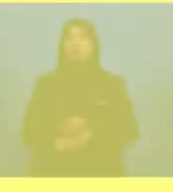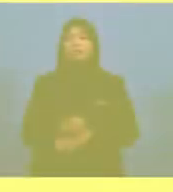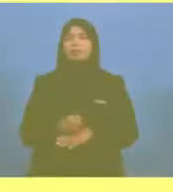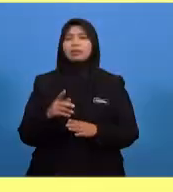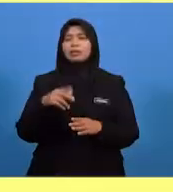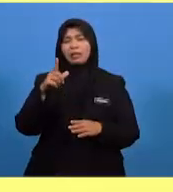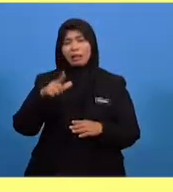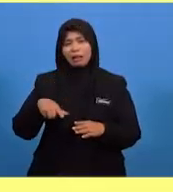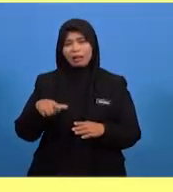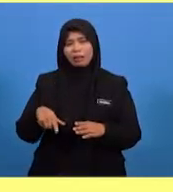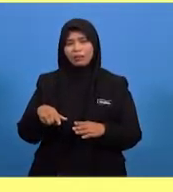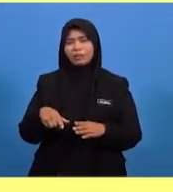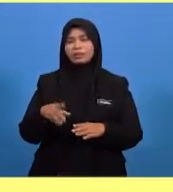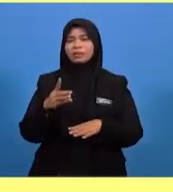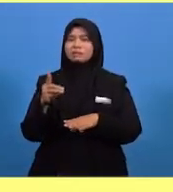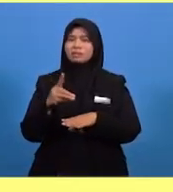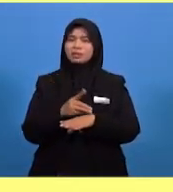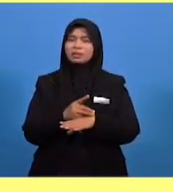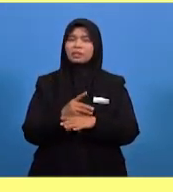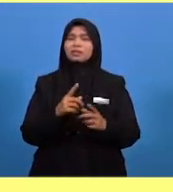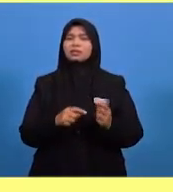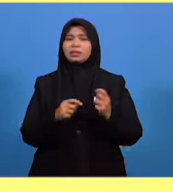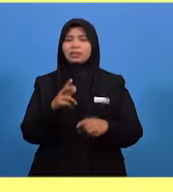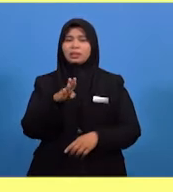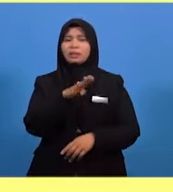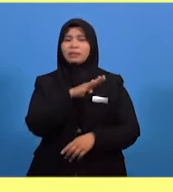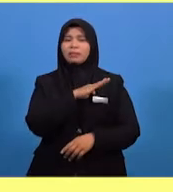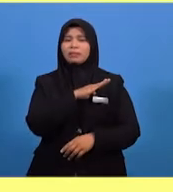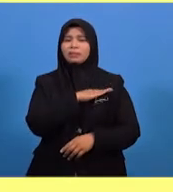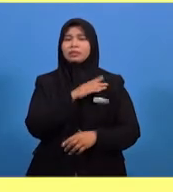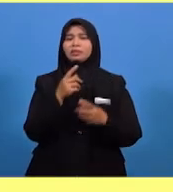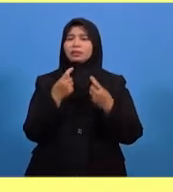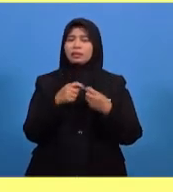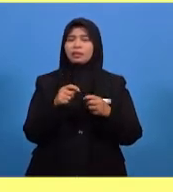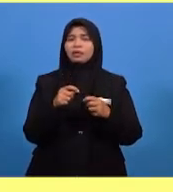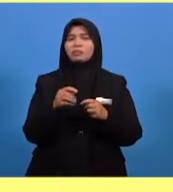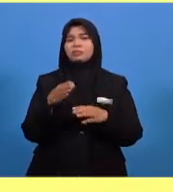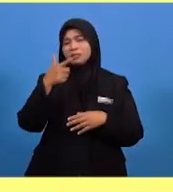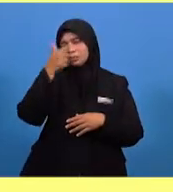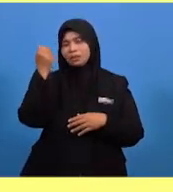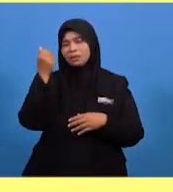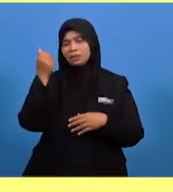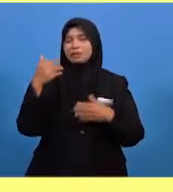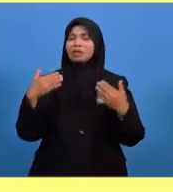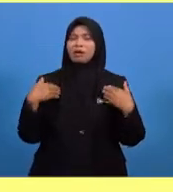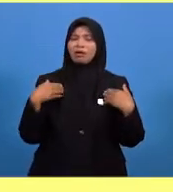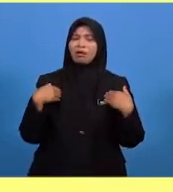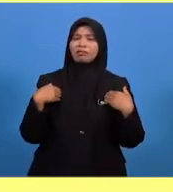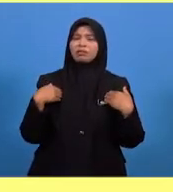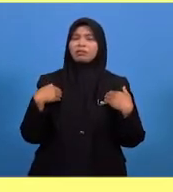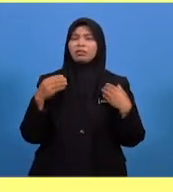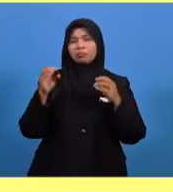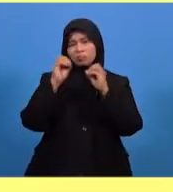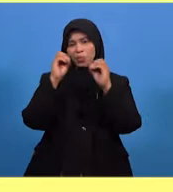kelewatan pendaratan semula dan selebritis telah menyebabkan wujud kekosongan politik